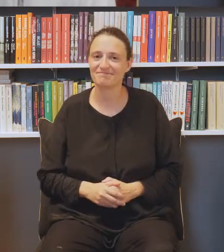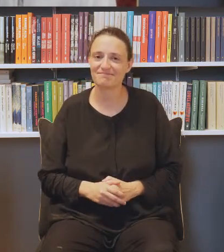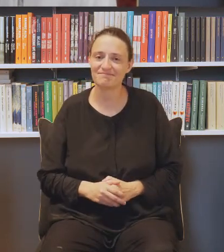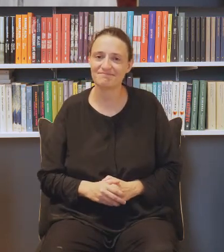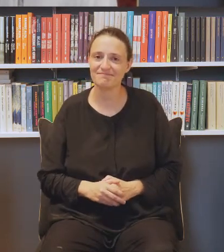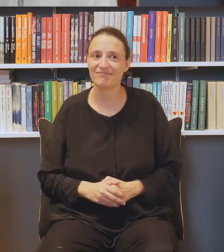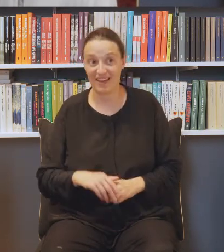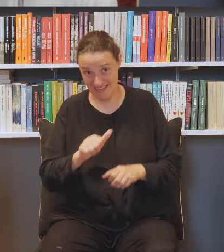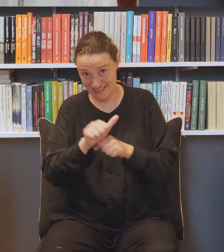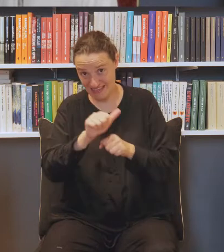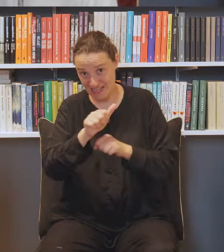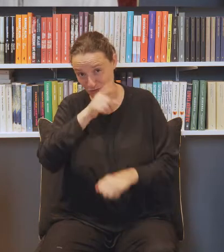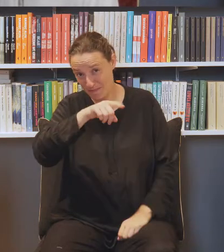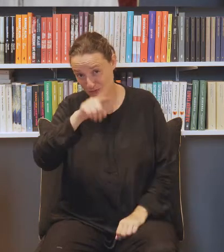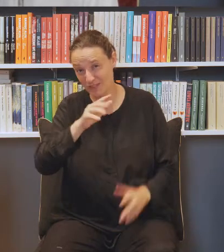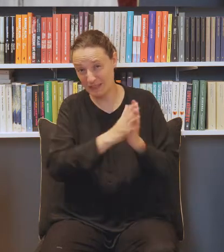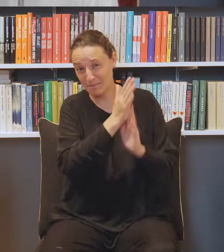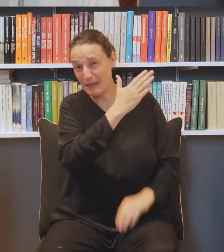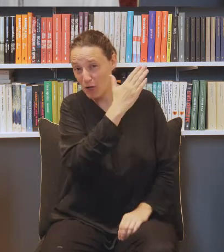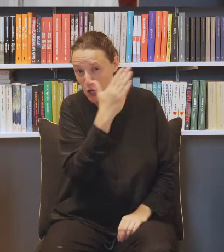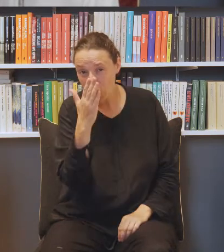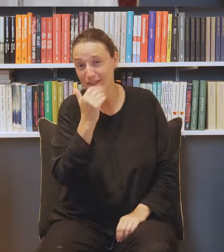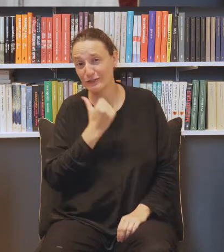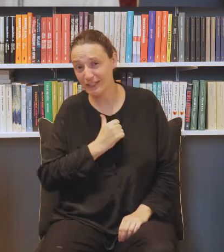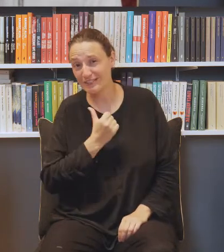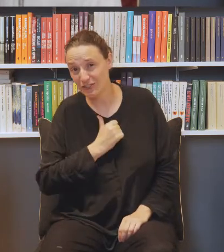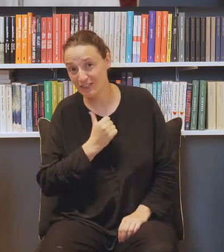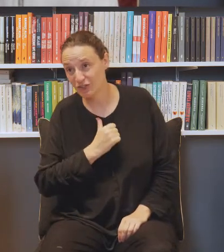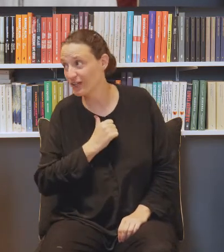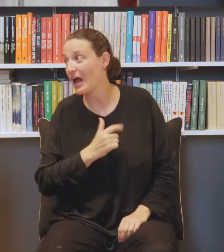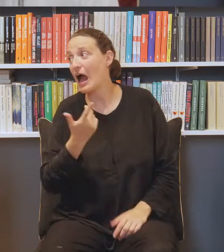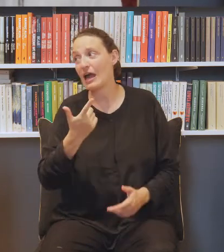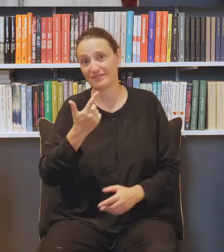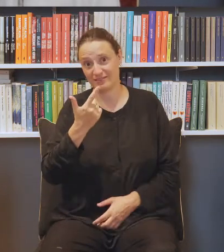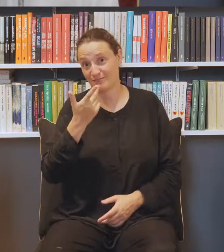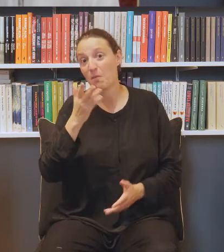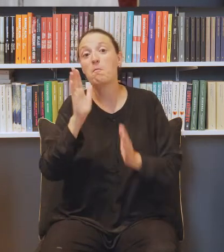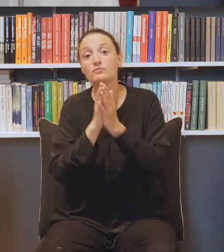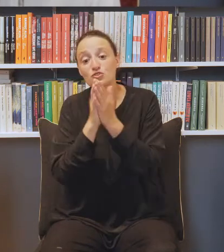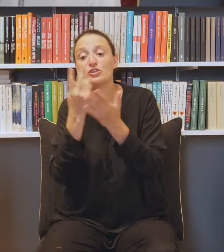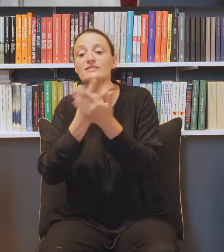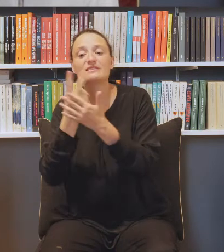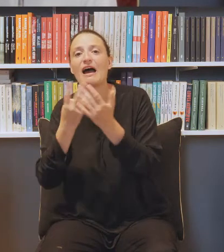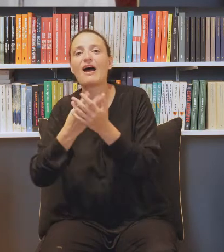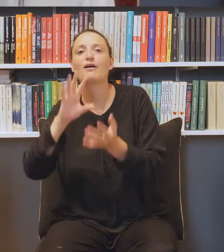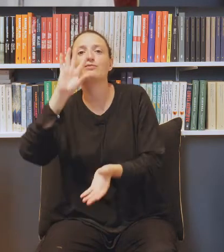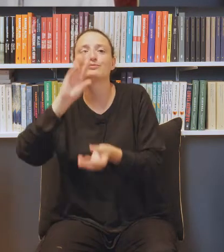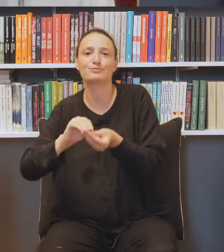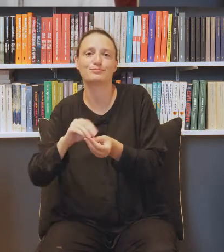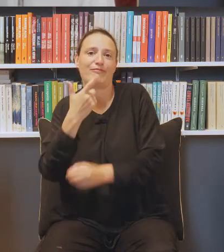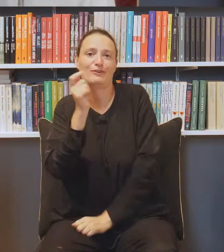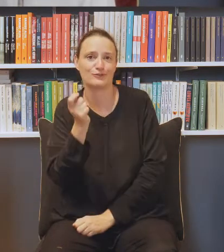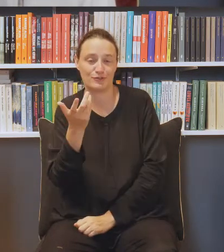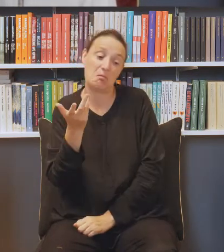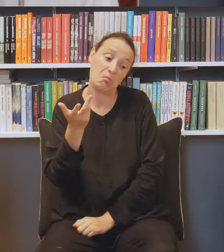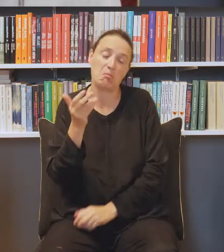Tak. No 11 miesięcy w bibliotece czekać na książkę. 2 godziny się czyta. Ale może wtedy lepiej smakuje.